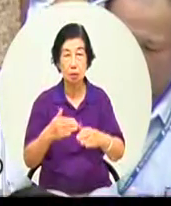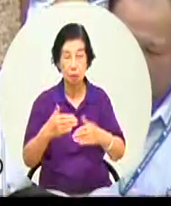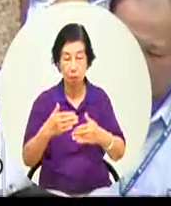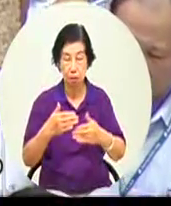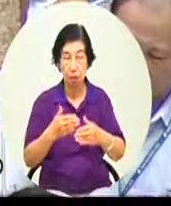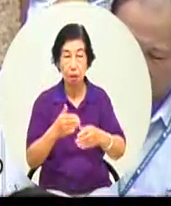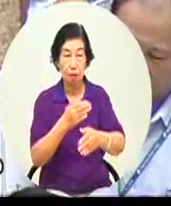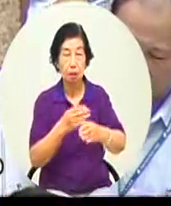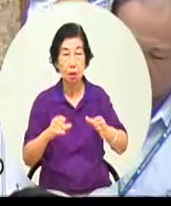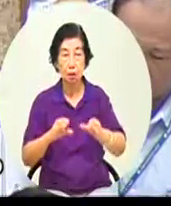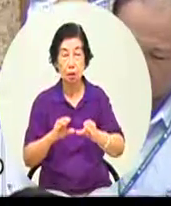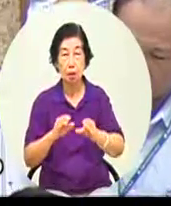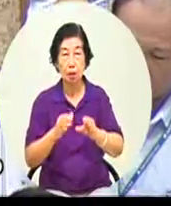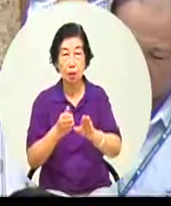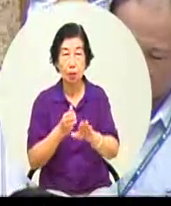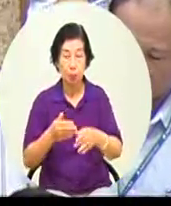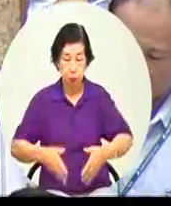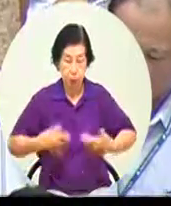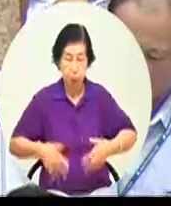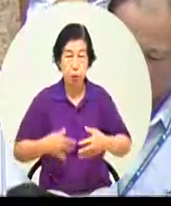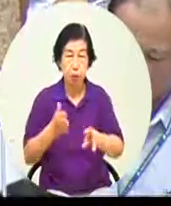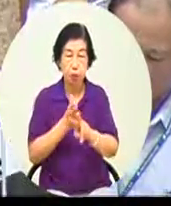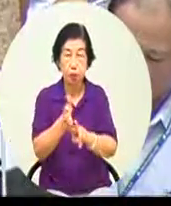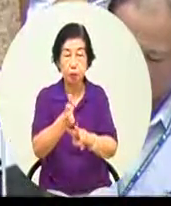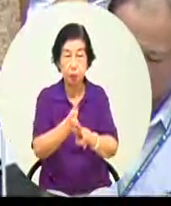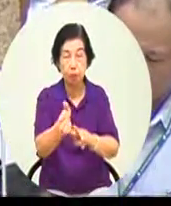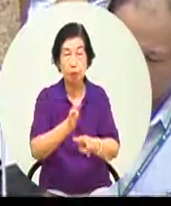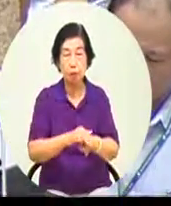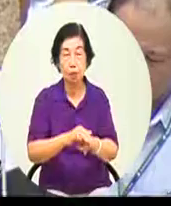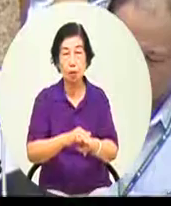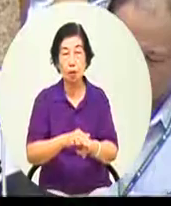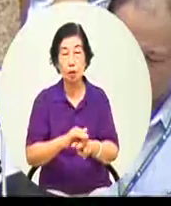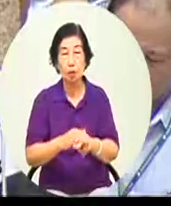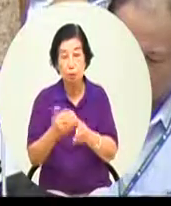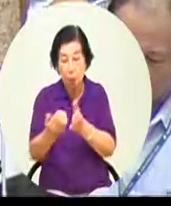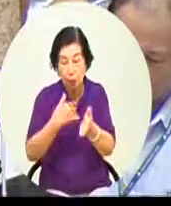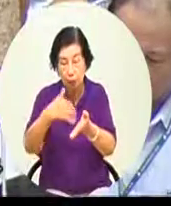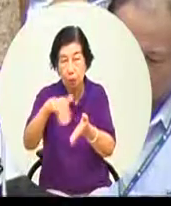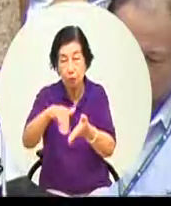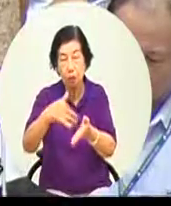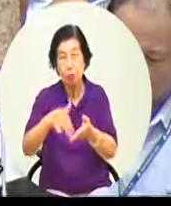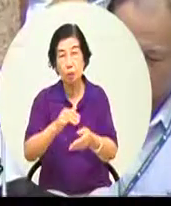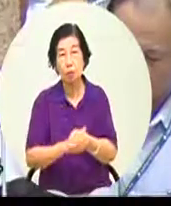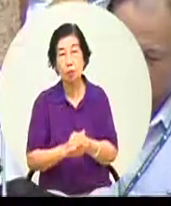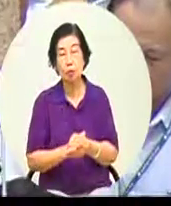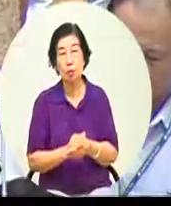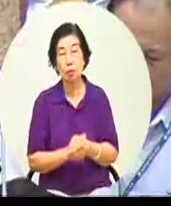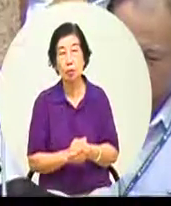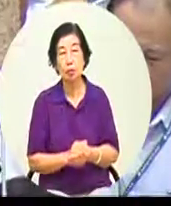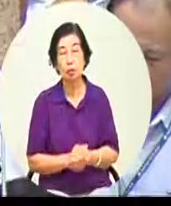会配合不同的情境， 你预估多少？预估我们来讲的话，